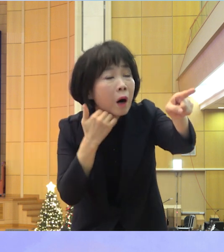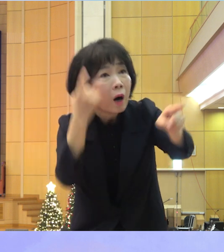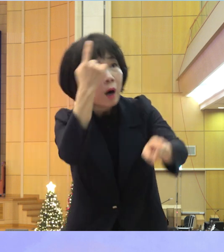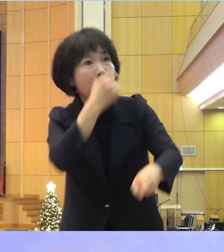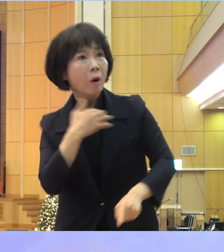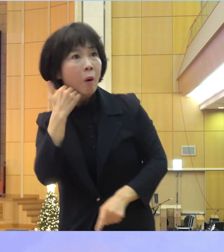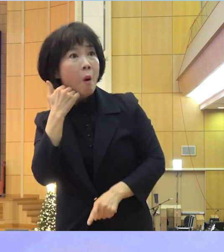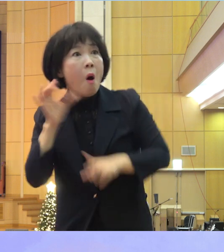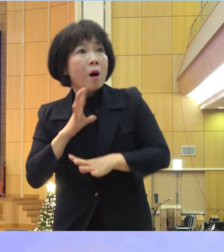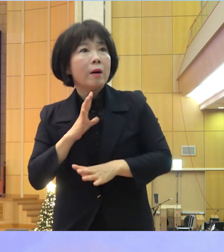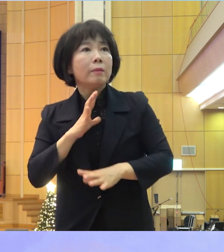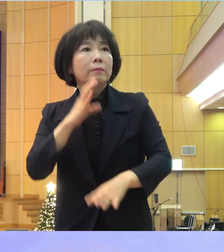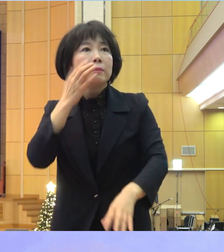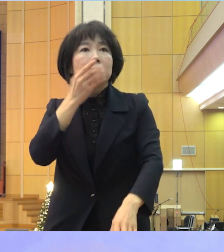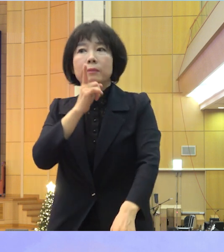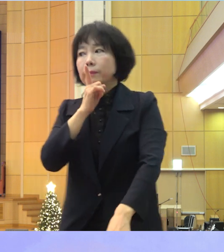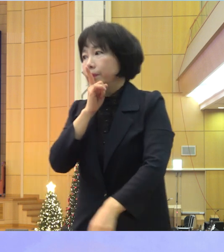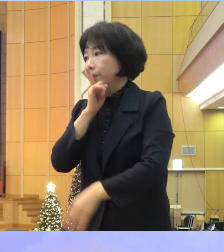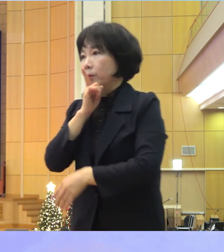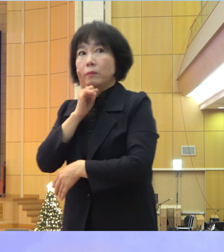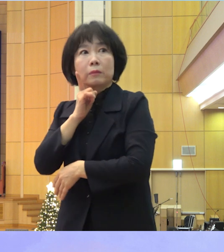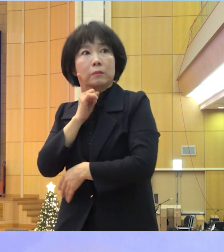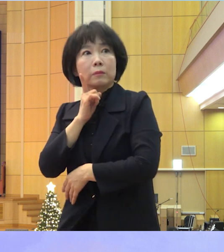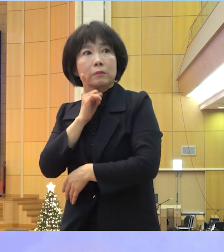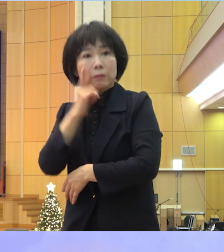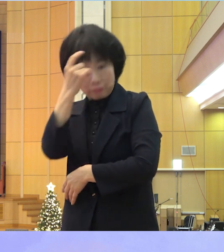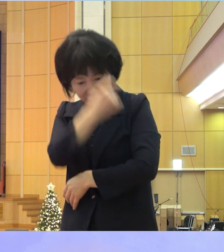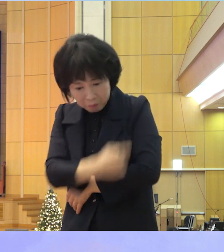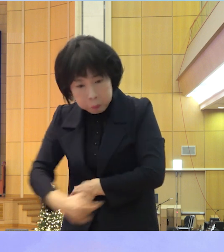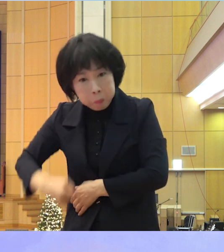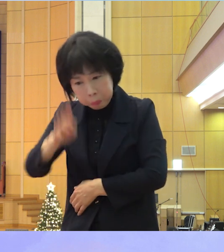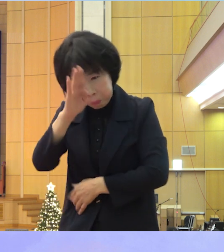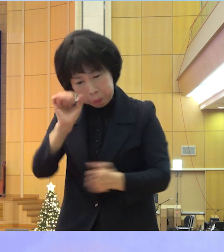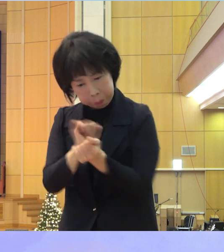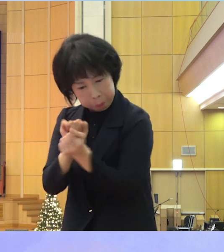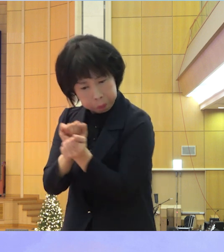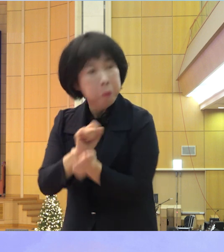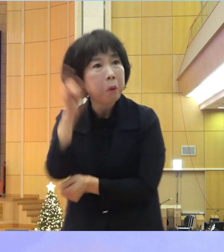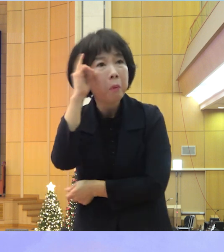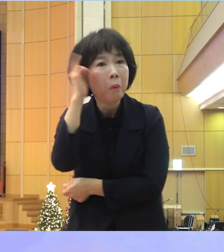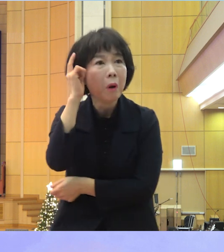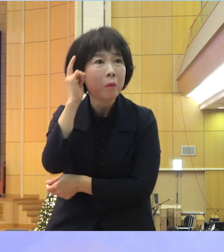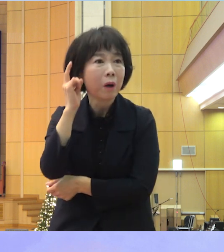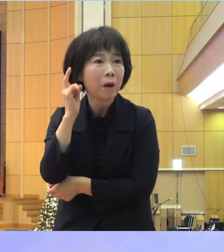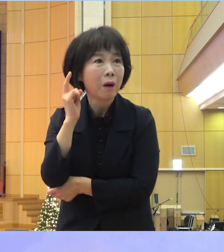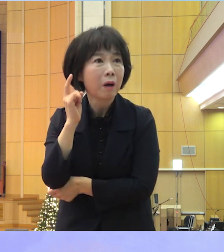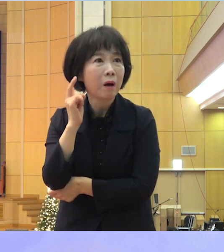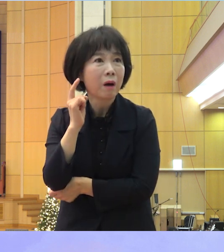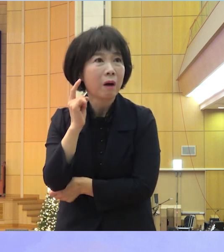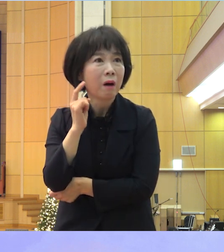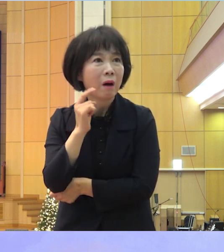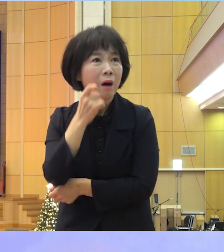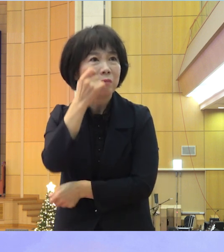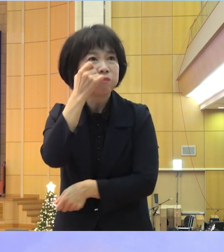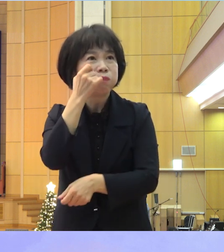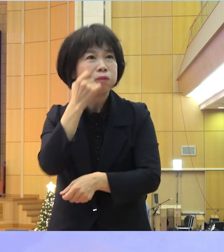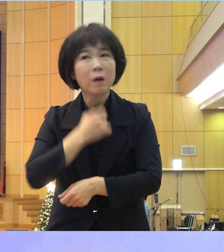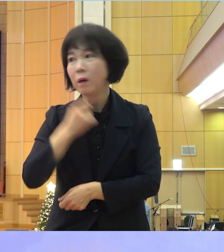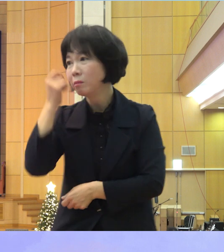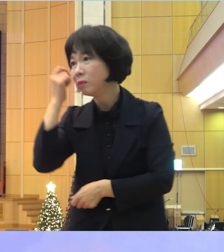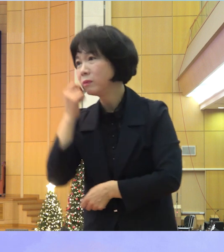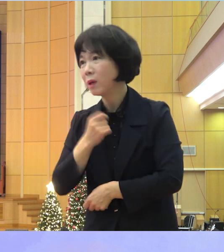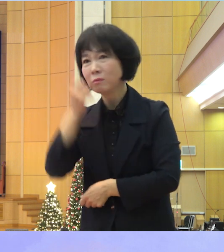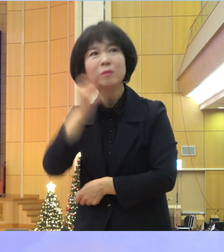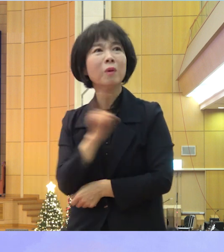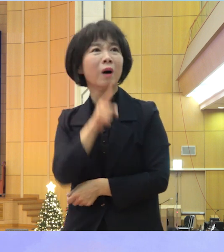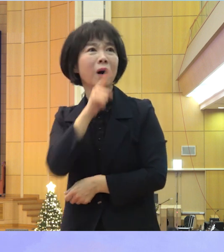못해요. 욥의 부인이 욥의 친구들이 왔기에 어서 오세요.